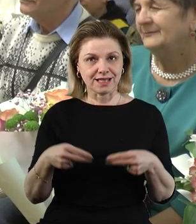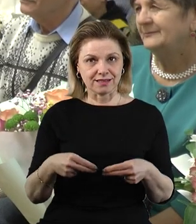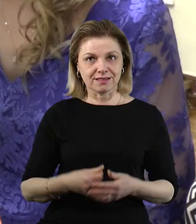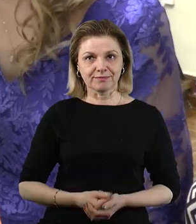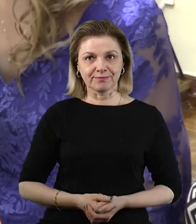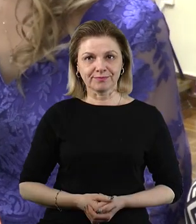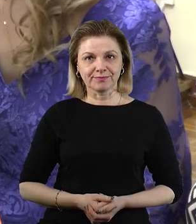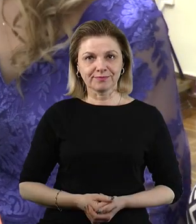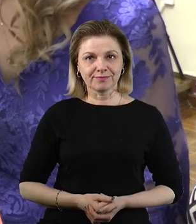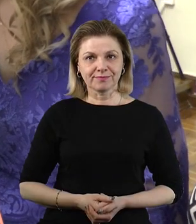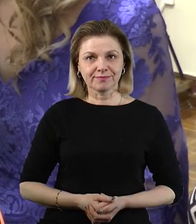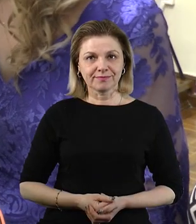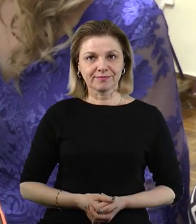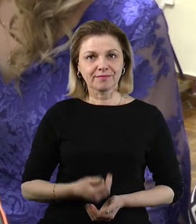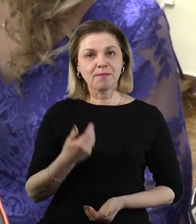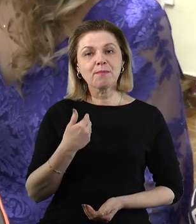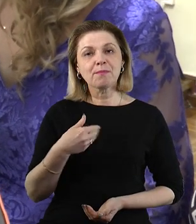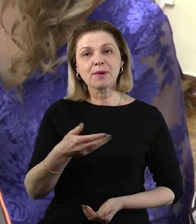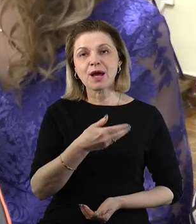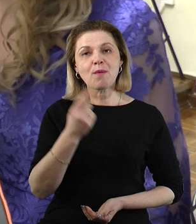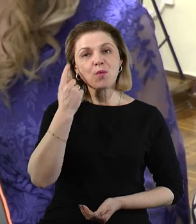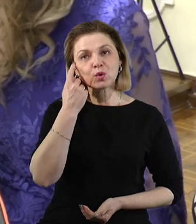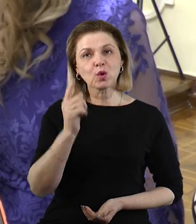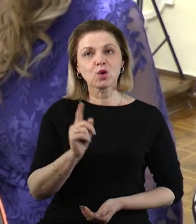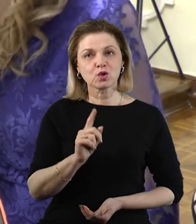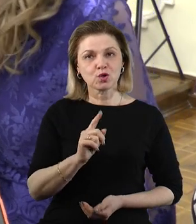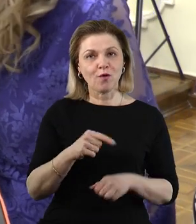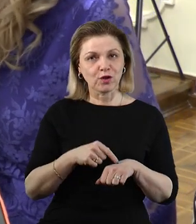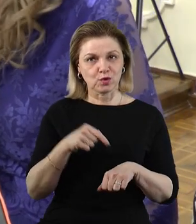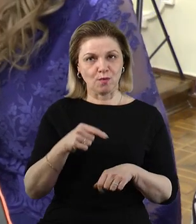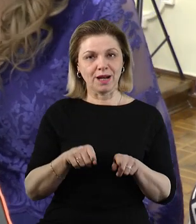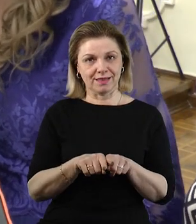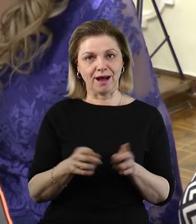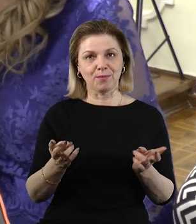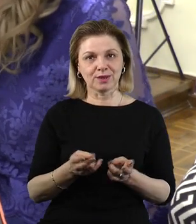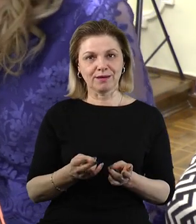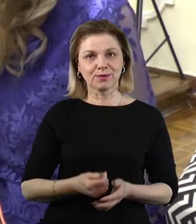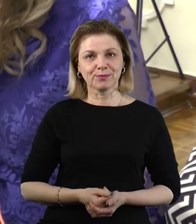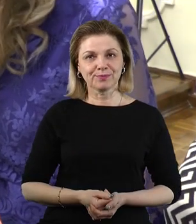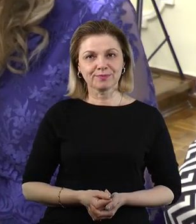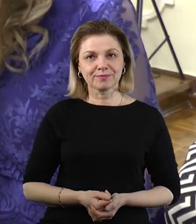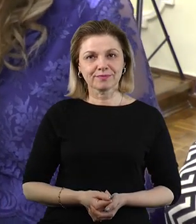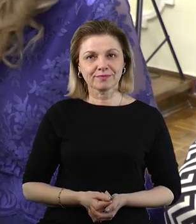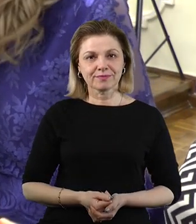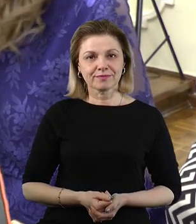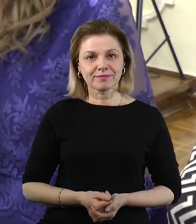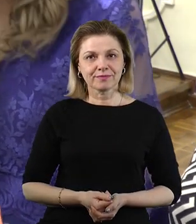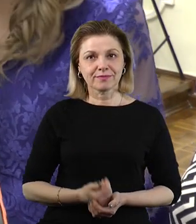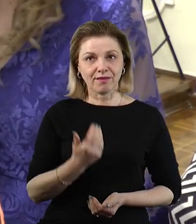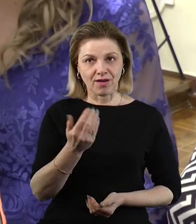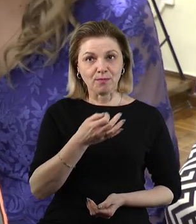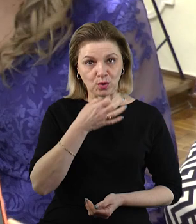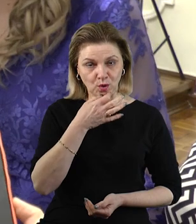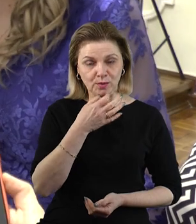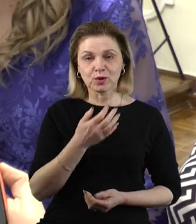подій не знаю чись подумали що серцем відчули що так потрібно Цікаво було і вам сподобалось